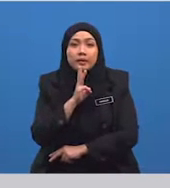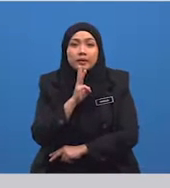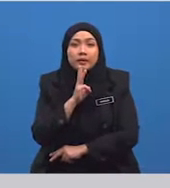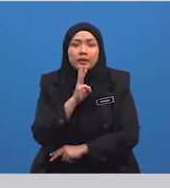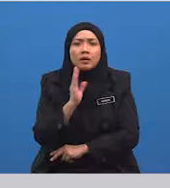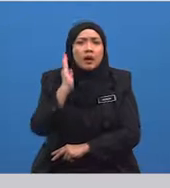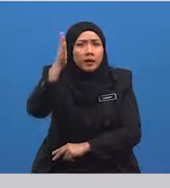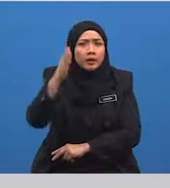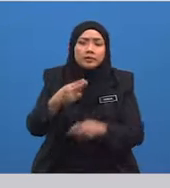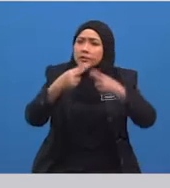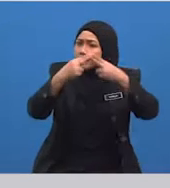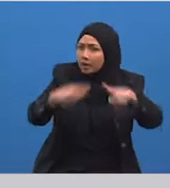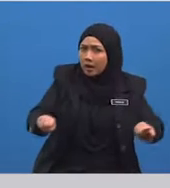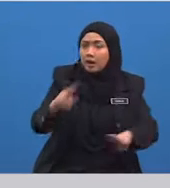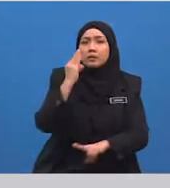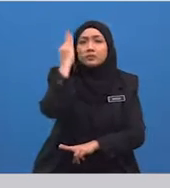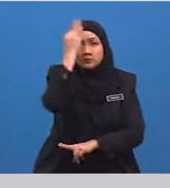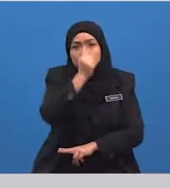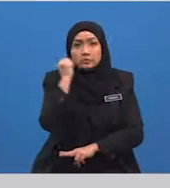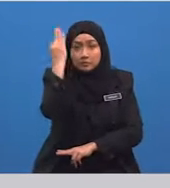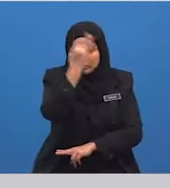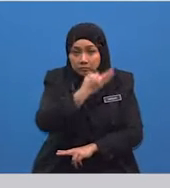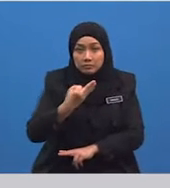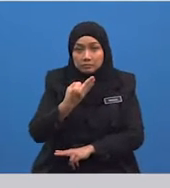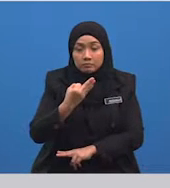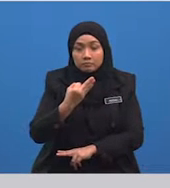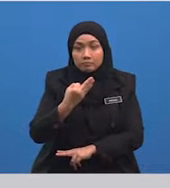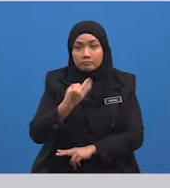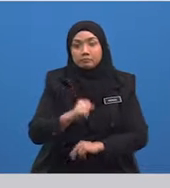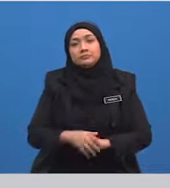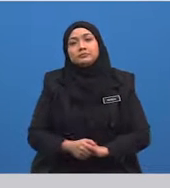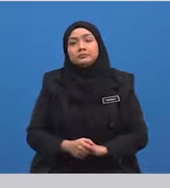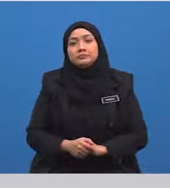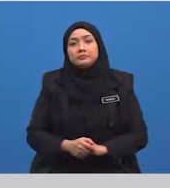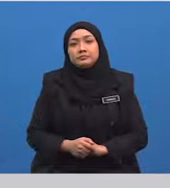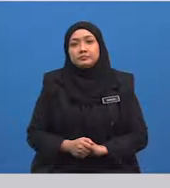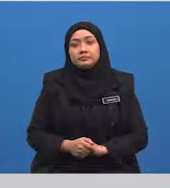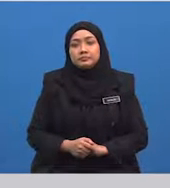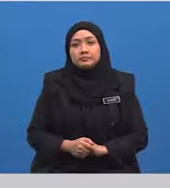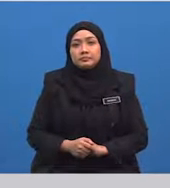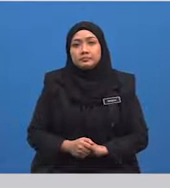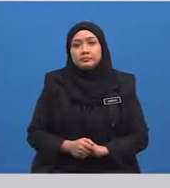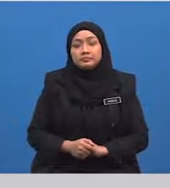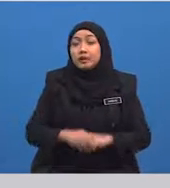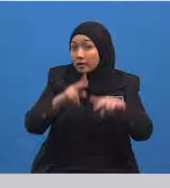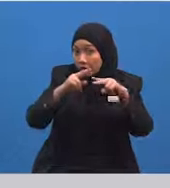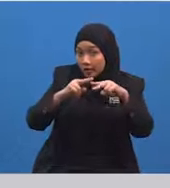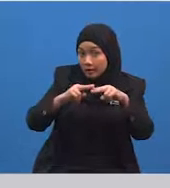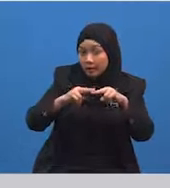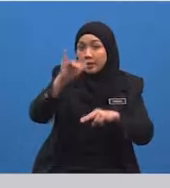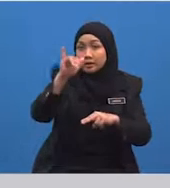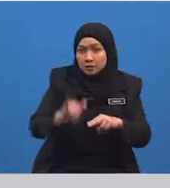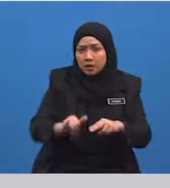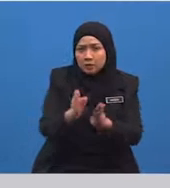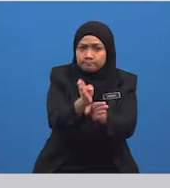sifat asidnya dan alkali pula hilang sifat alkalinya. Garam yang